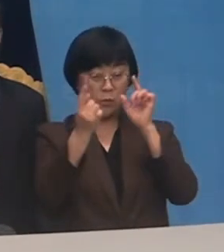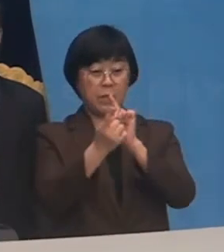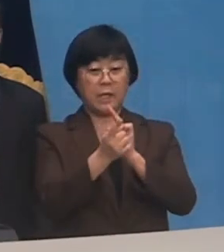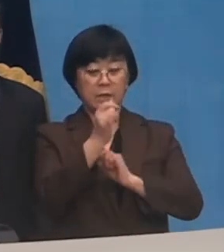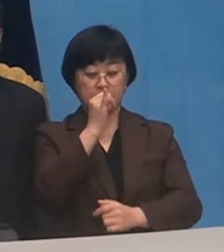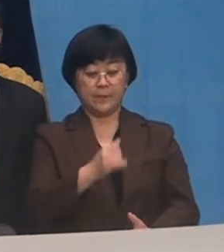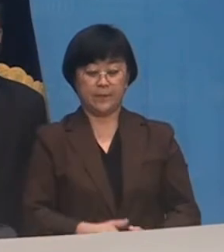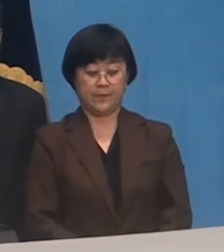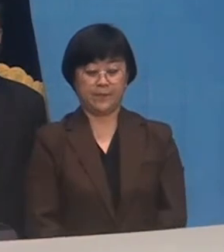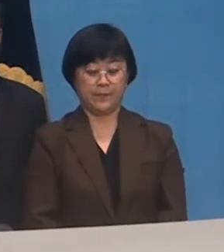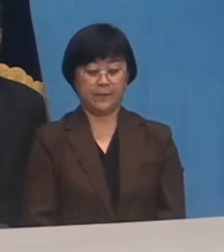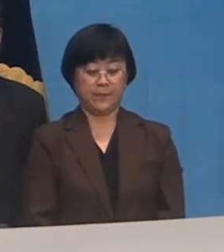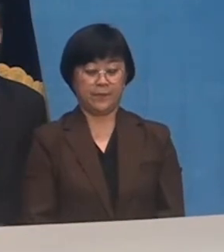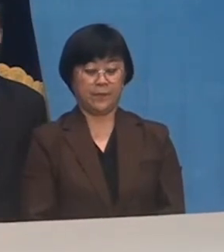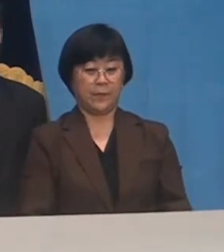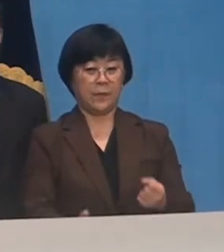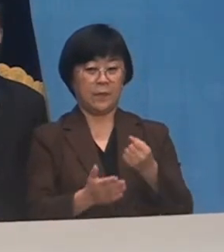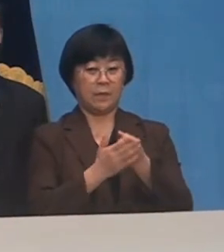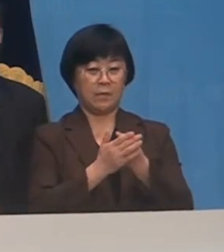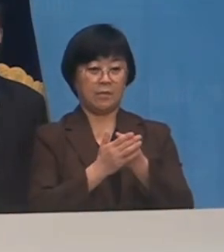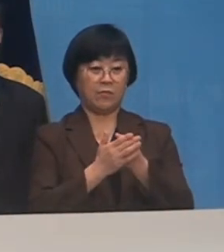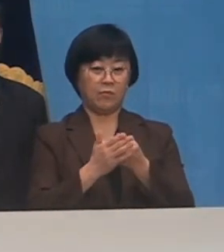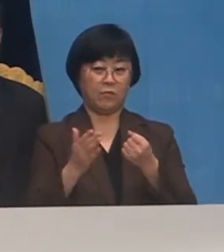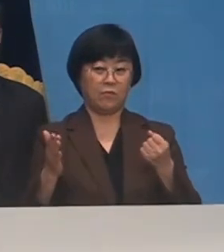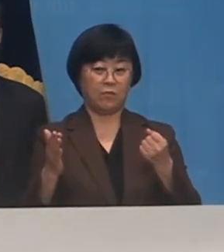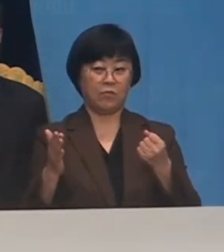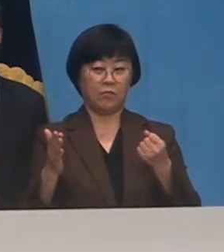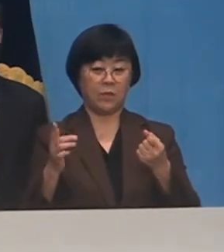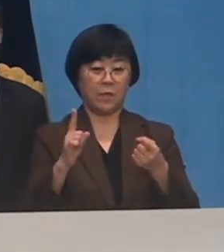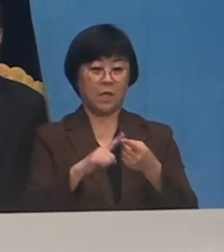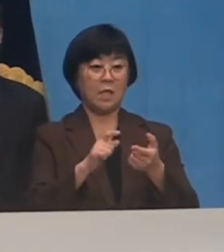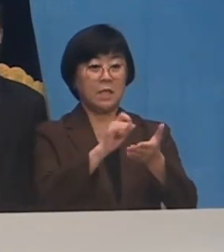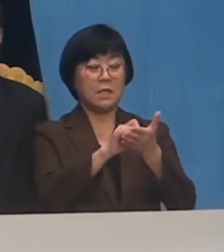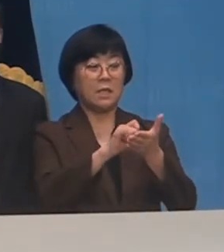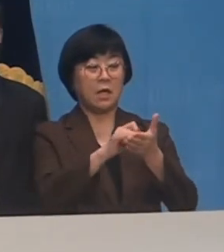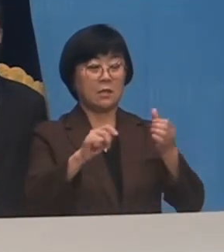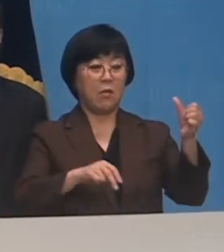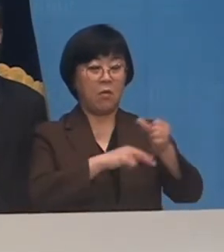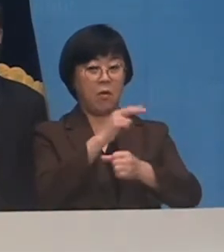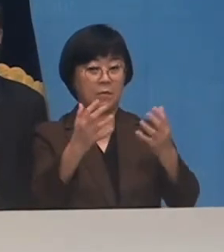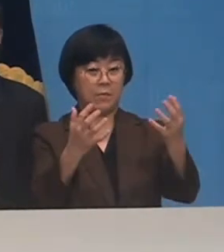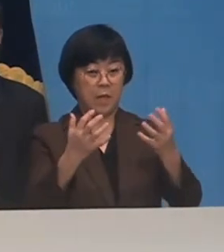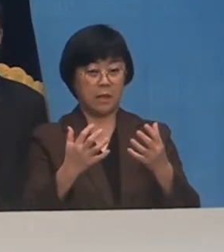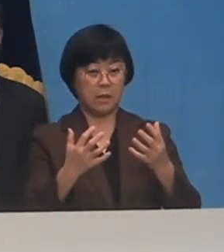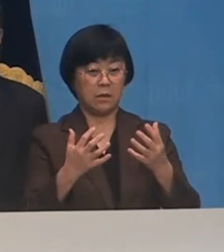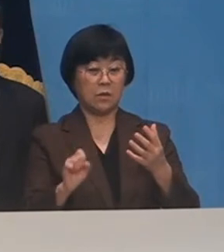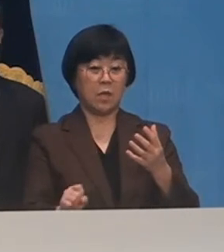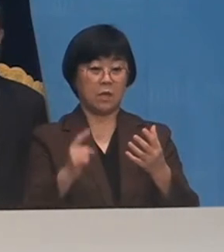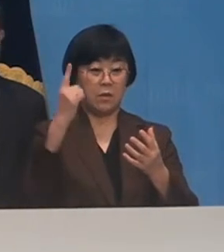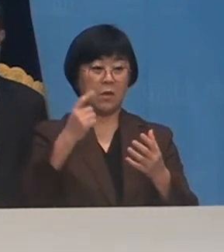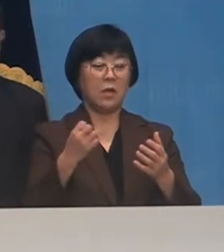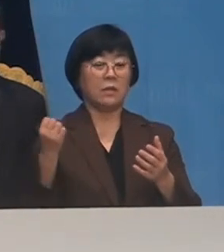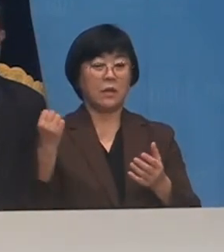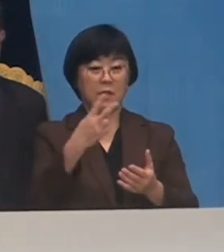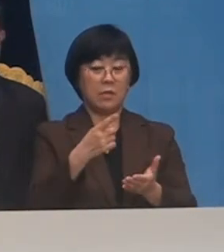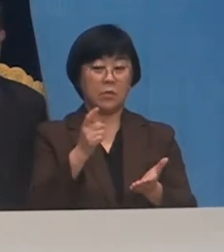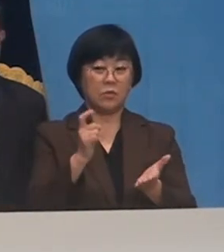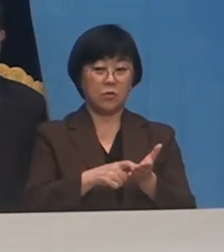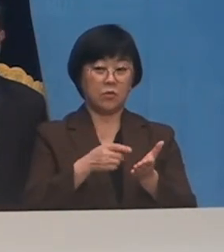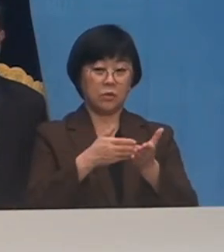있습니다. 그래서 이 기자회견을 계기로 해서 다시 한번